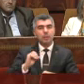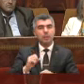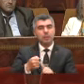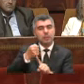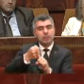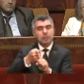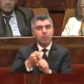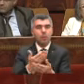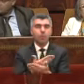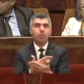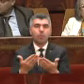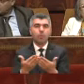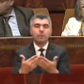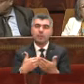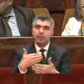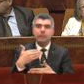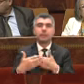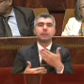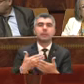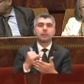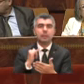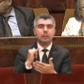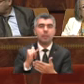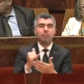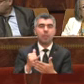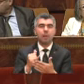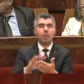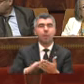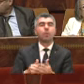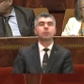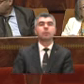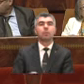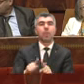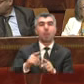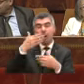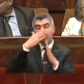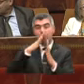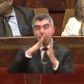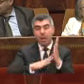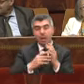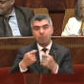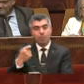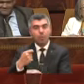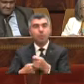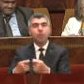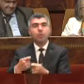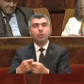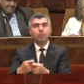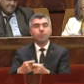نشجعوك باش تستمري على العمل ديالك، وباش المغاربة والتجار في